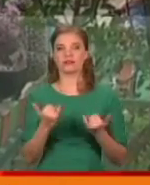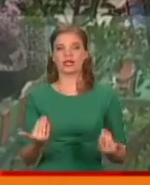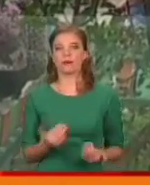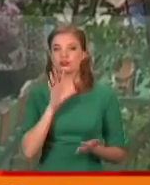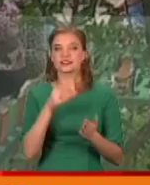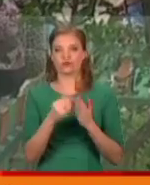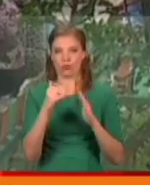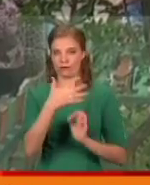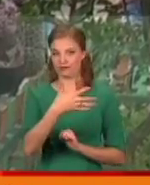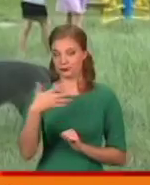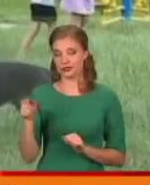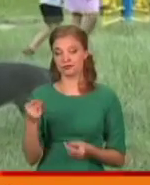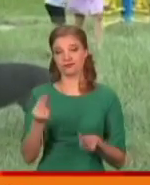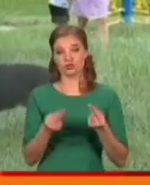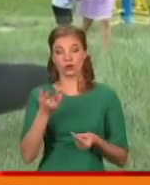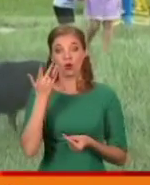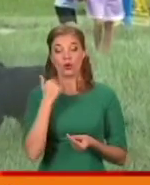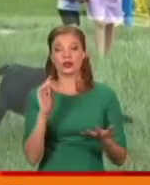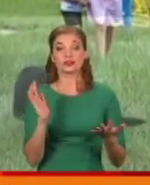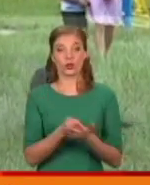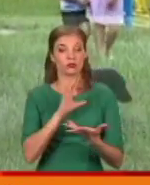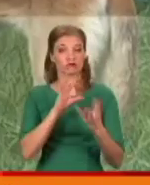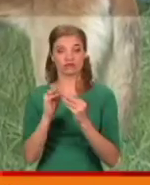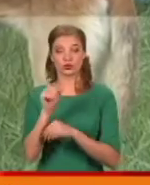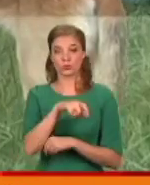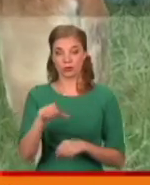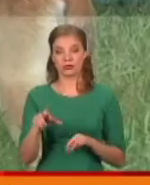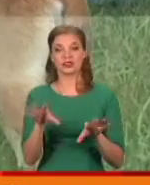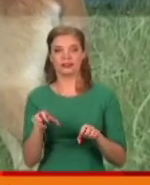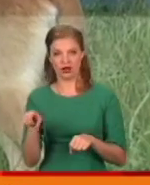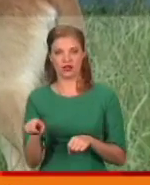свого будинку. Чоловік жартує, коли знаходиш порозуміння з людьми і з